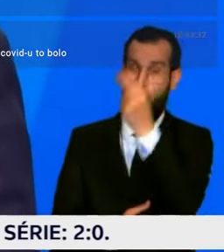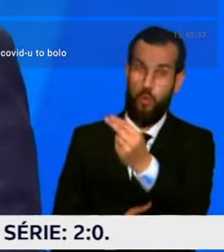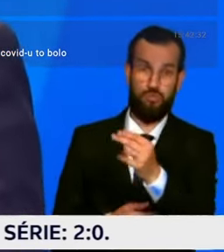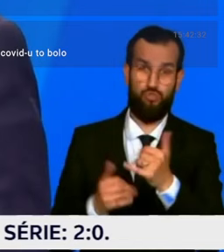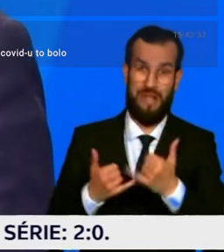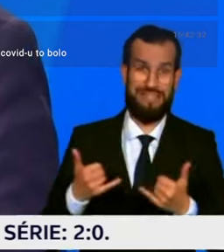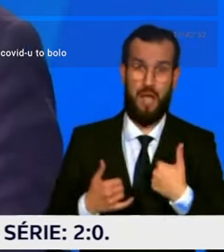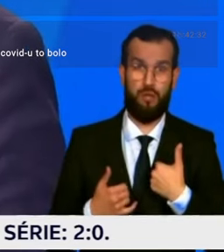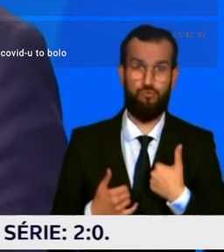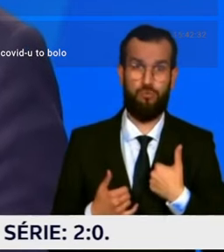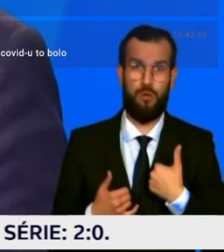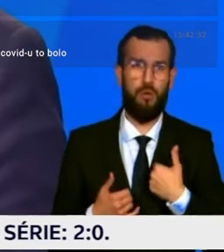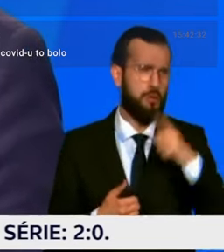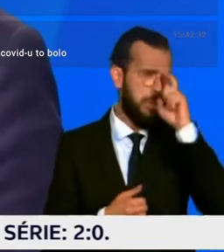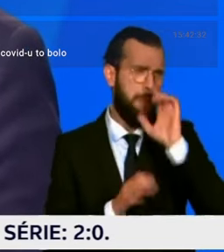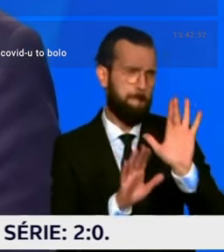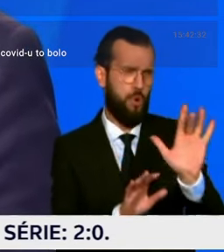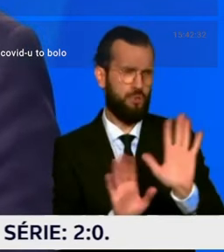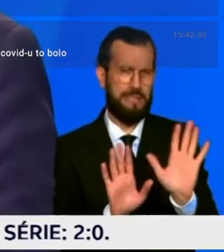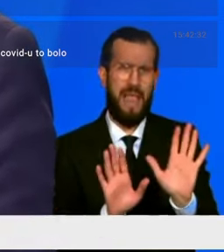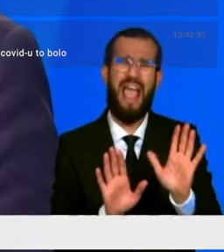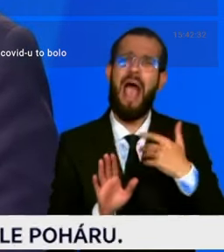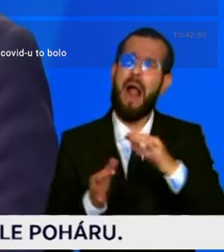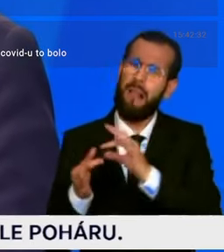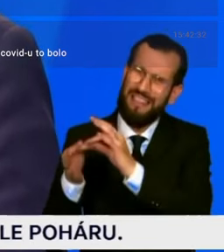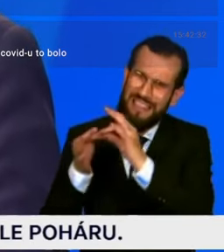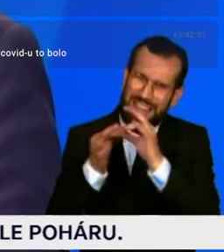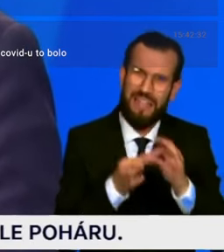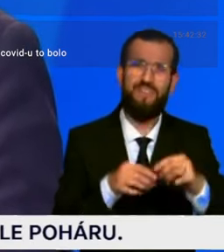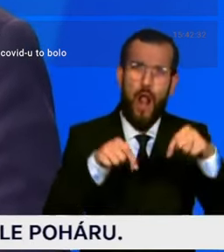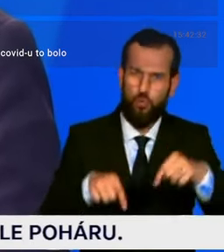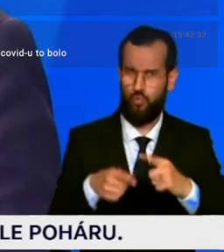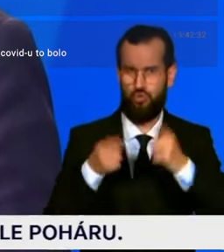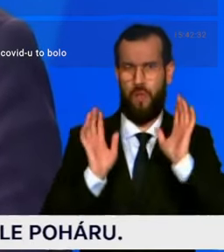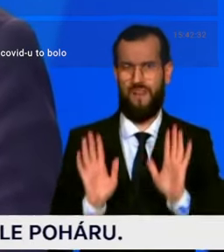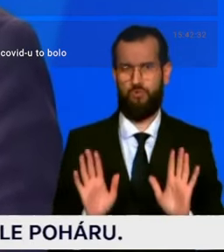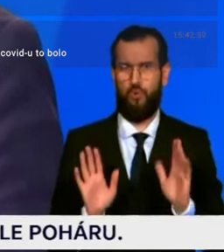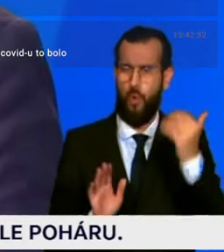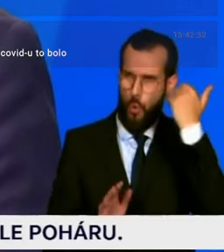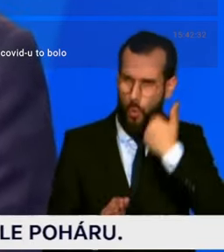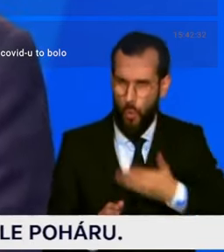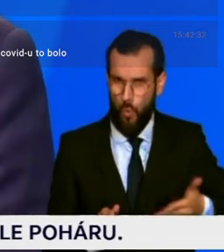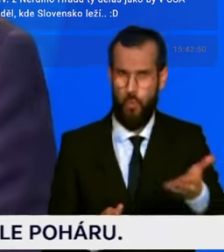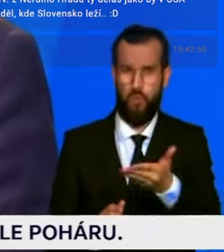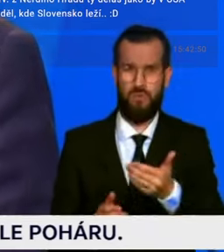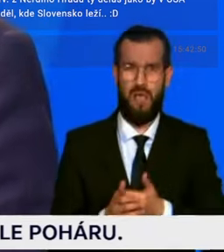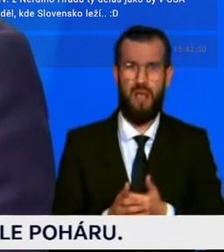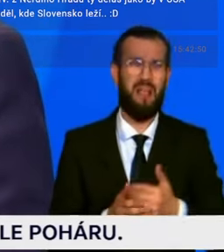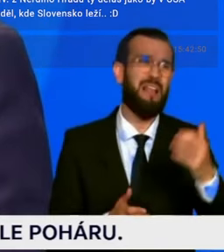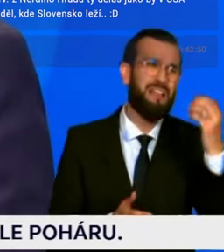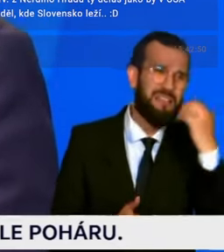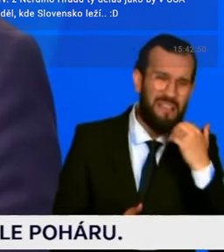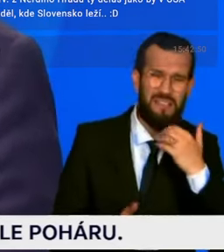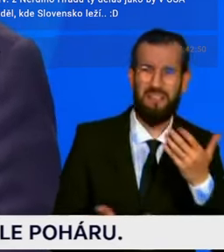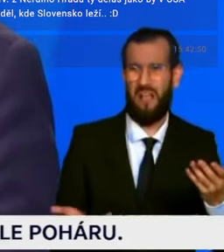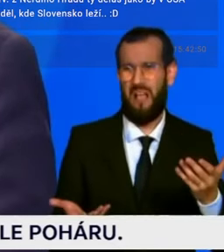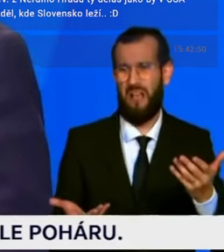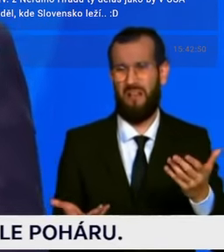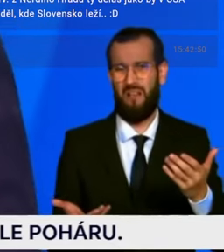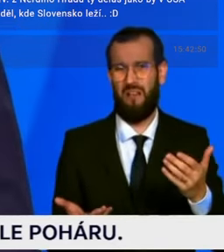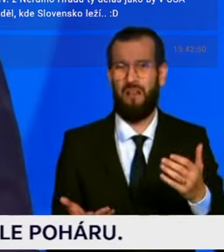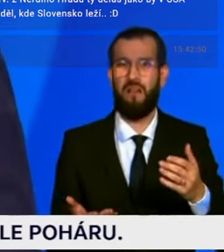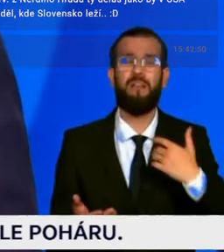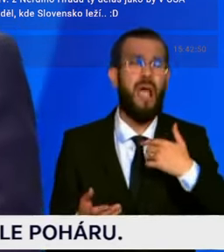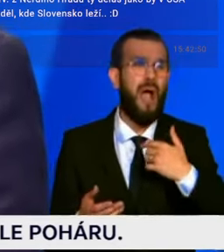teraz zlom ale ja trávim celý svoj život aj politický aj kariérny priamo tu medzi ľuďmi v našich dedinách v našich obciach Ja som ich prešiel